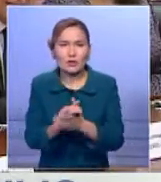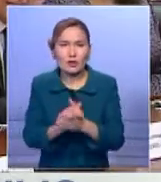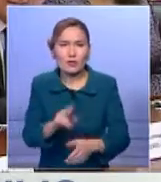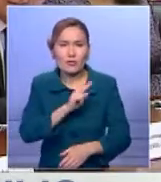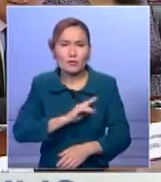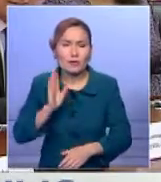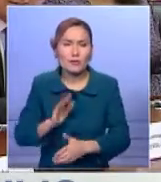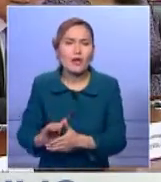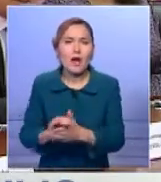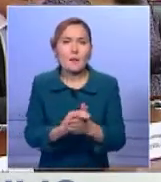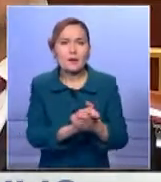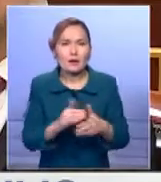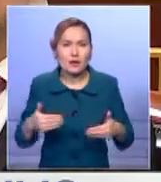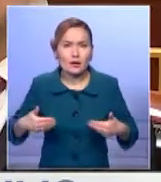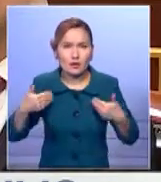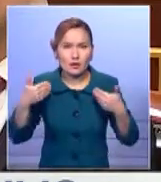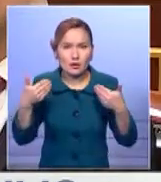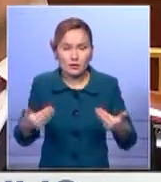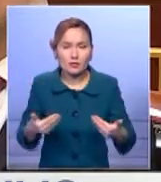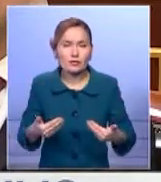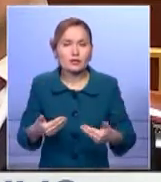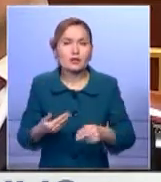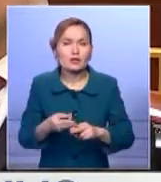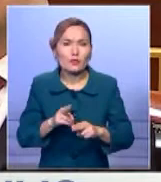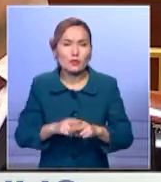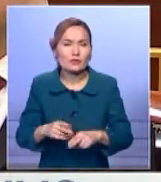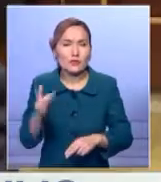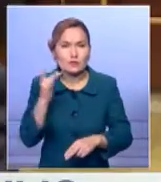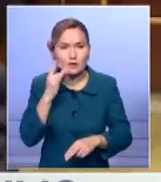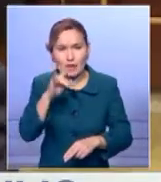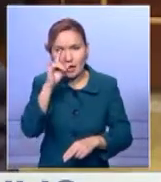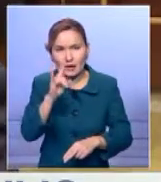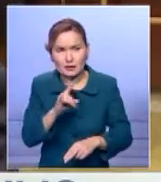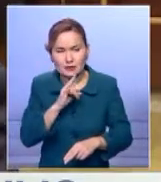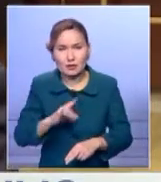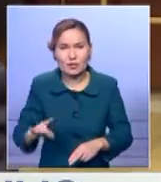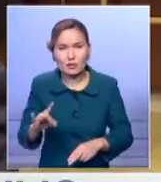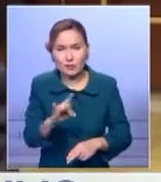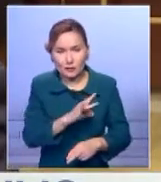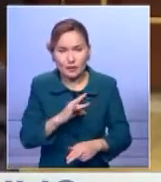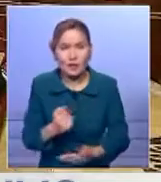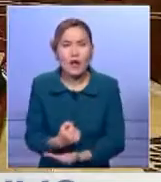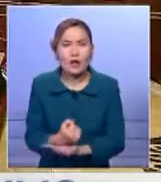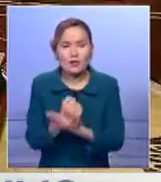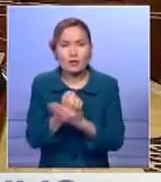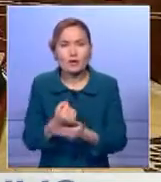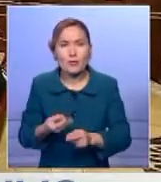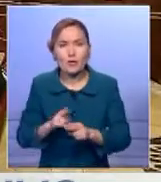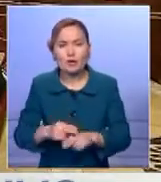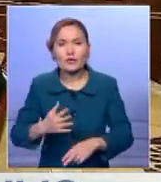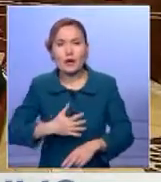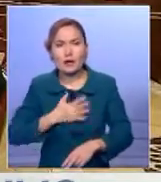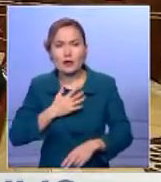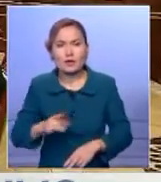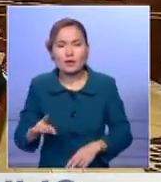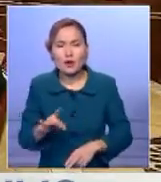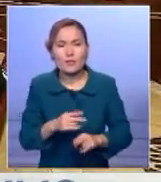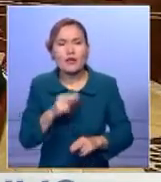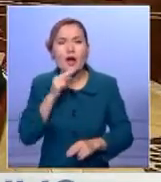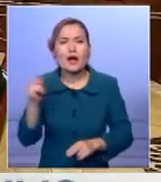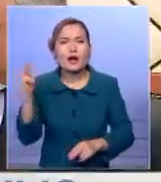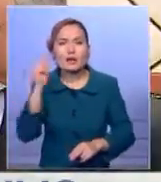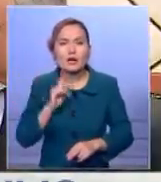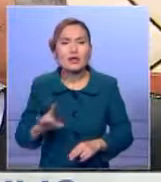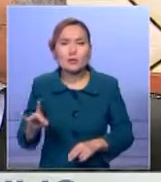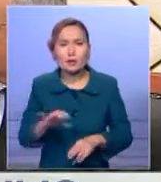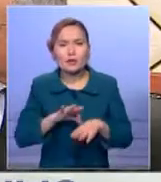басшысының бейбітшілік бастамаларын тілге тиек етті. Айта кетейік, елбасы Нұрсұлтан Назарбаев былтыр Қытайда өткен G20 саммитінде